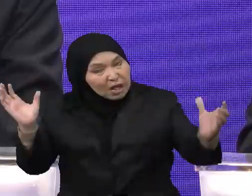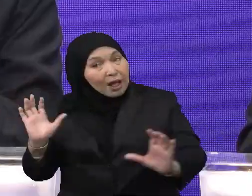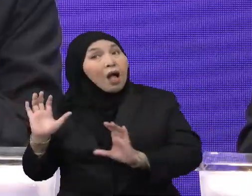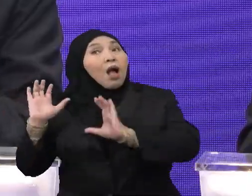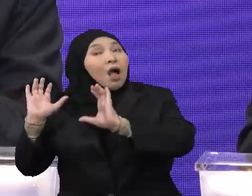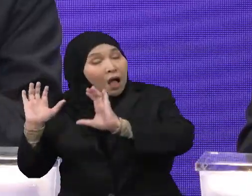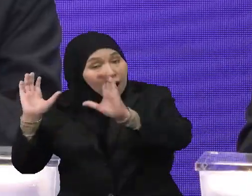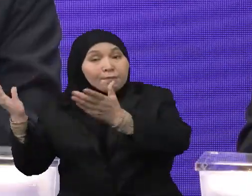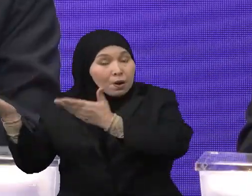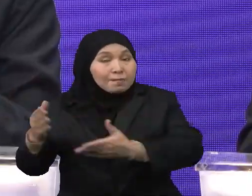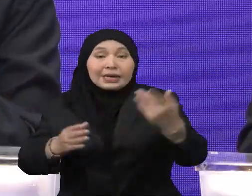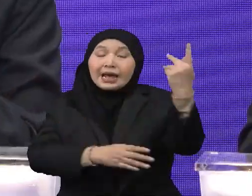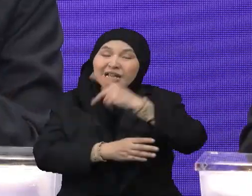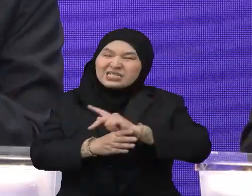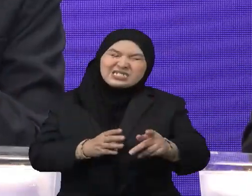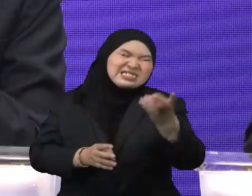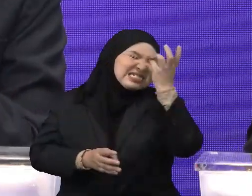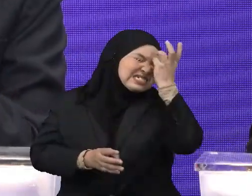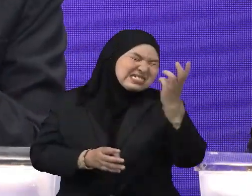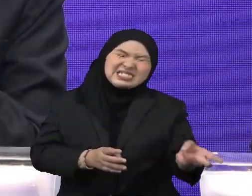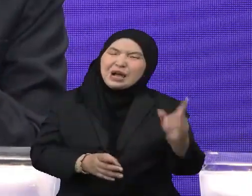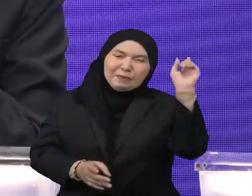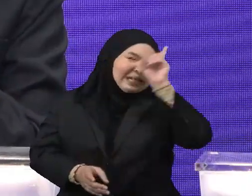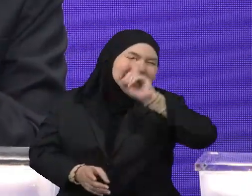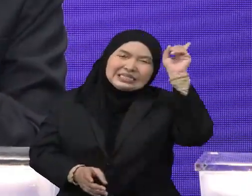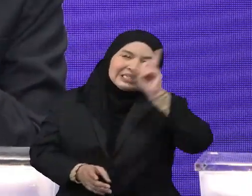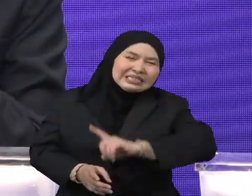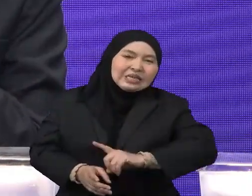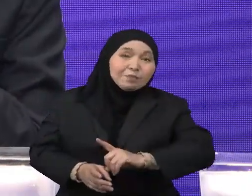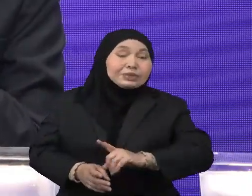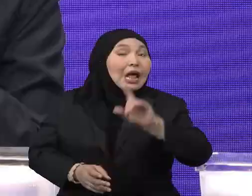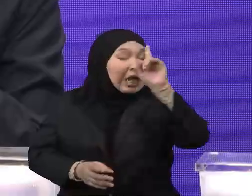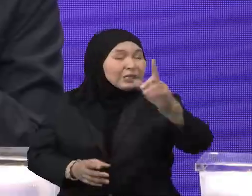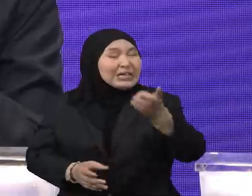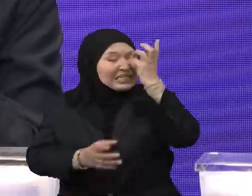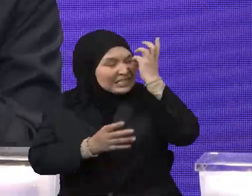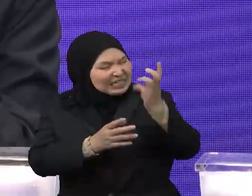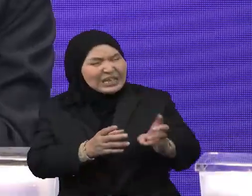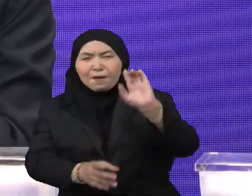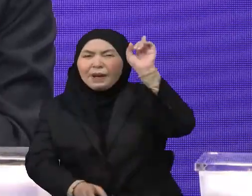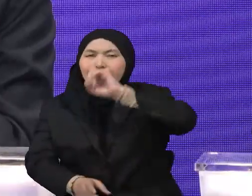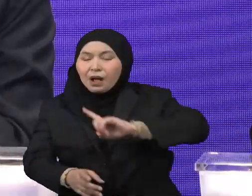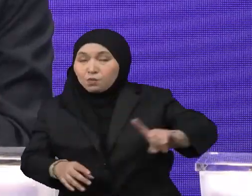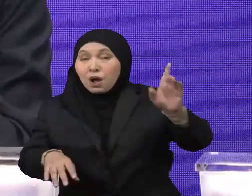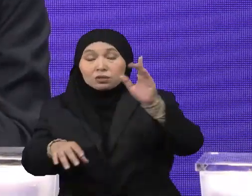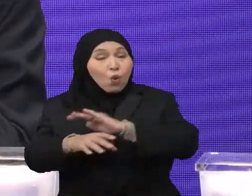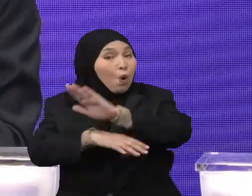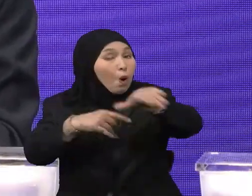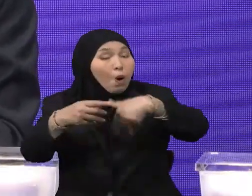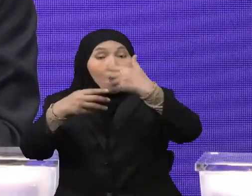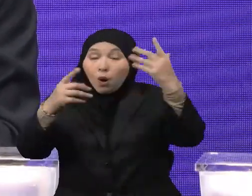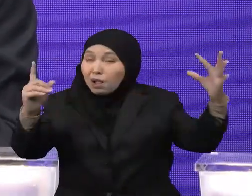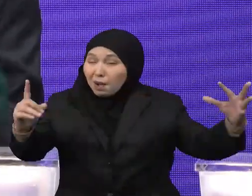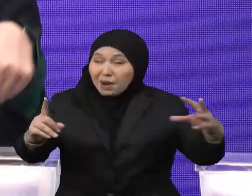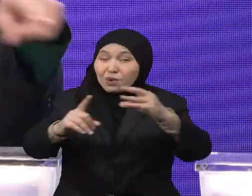pada hari kiamat itu satu penghinaan yang sangat besar contoh dan komponen yang dirahmati Allah satu penghinaan yang sangat besar dikali segenap makhluk ada